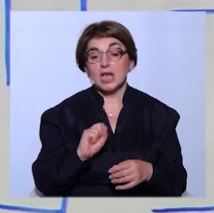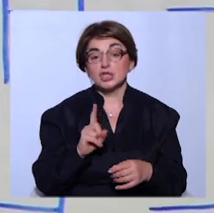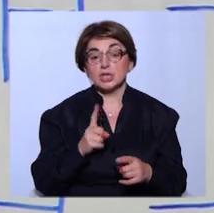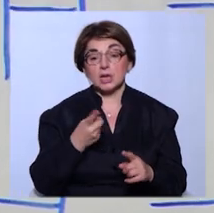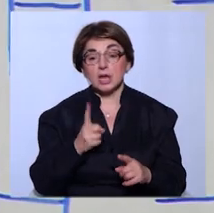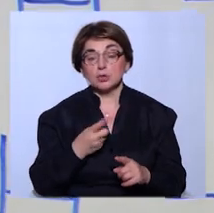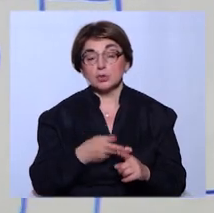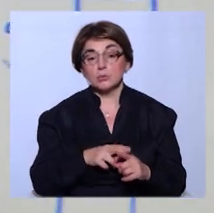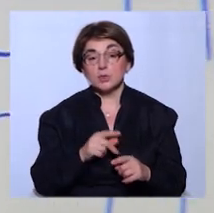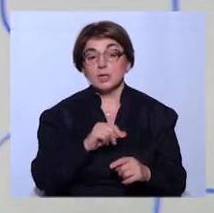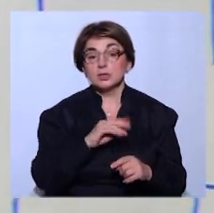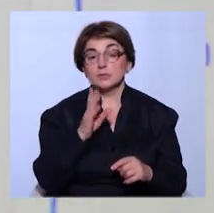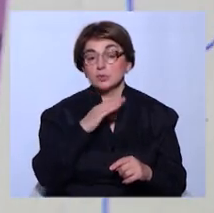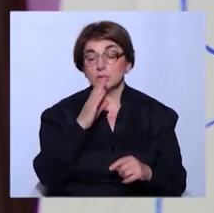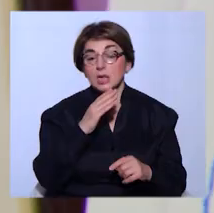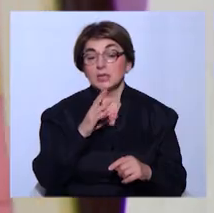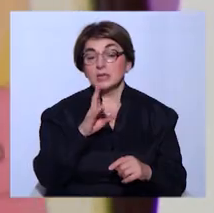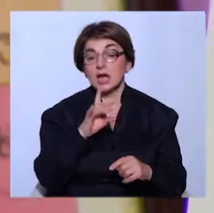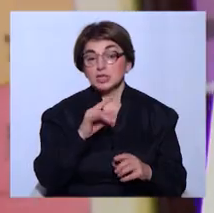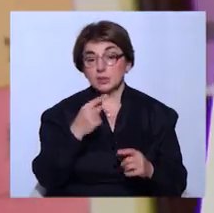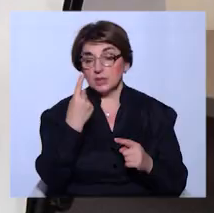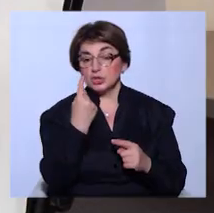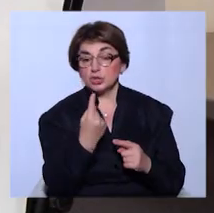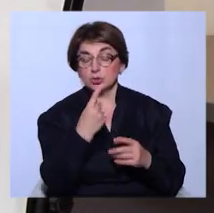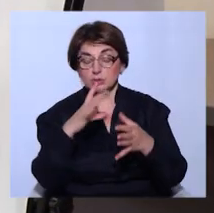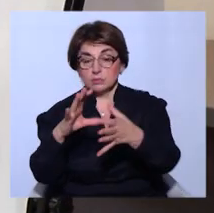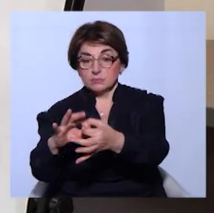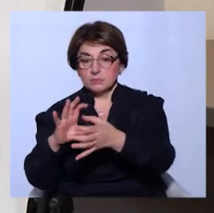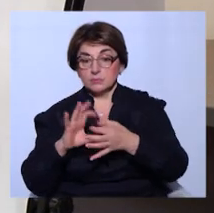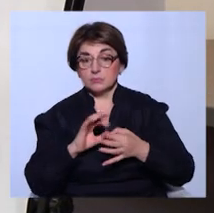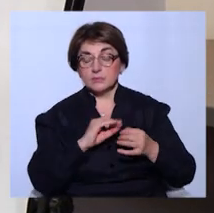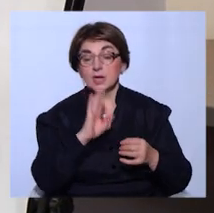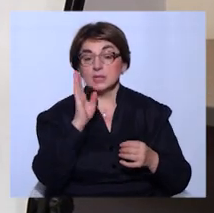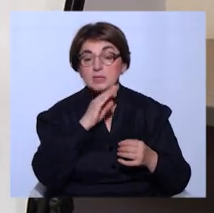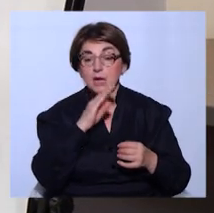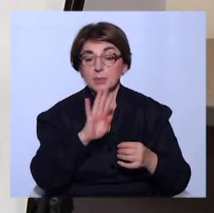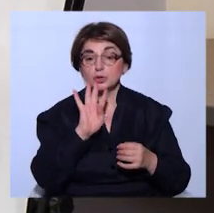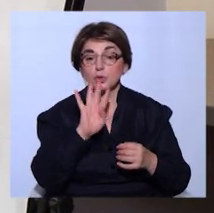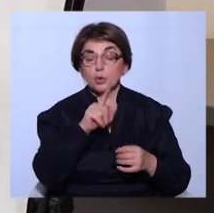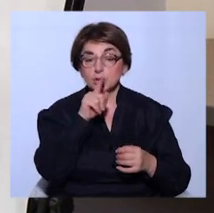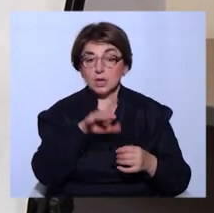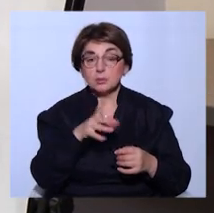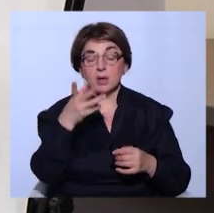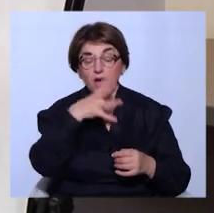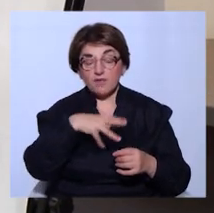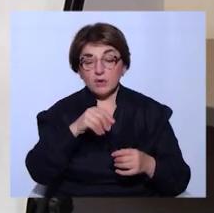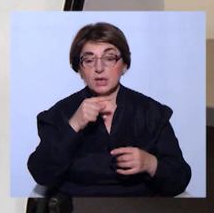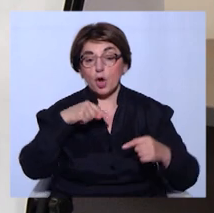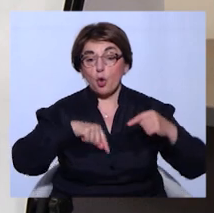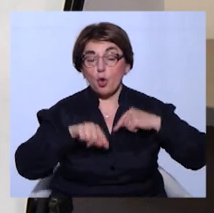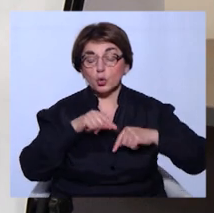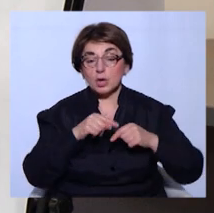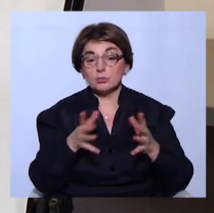თვითო თითო ბმებით უკავშირდება წყალბადის 4 ატომი და აღნიშნეთ, რომ ყველა ორგანულ ნაერთში ნახშირბადი